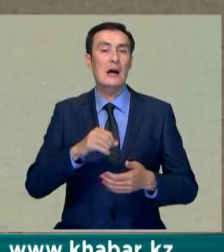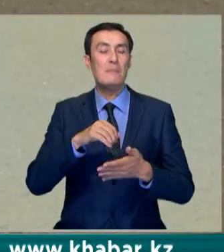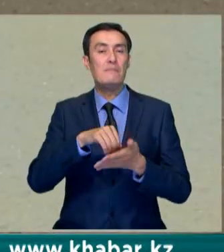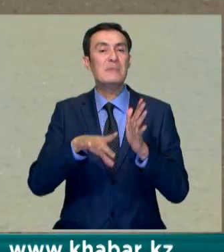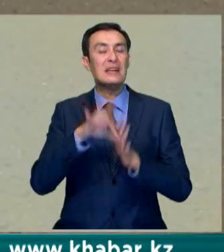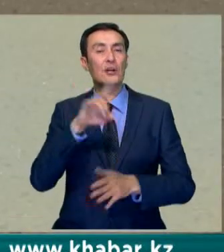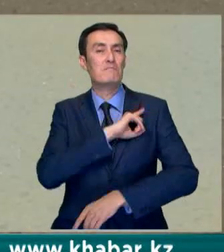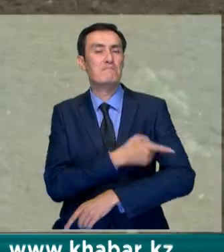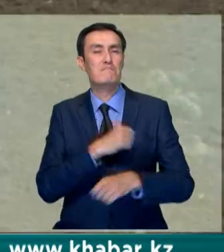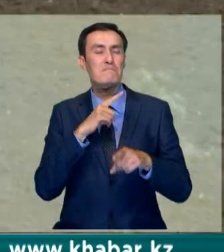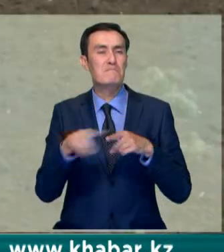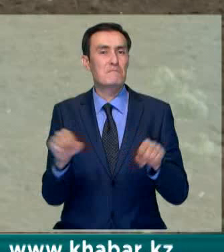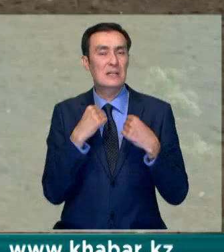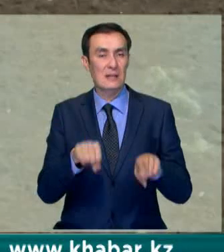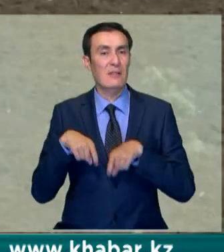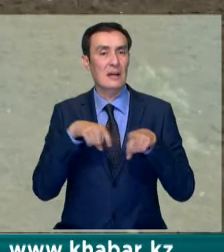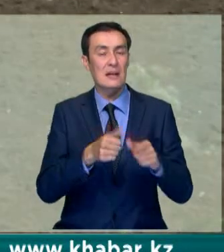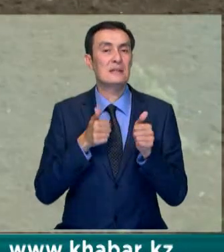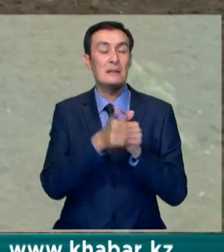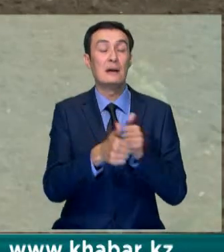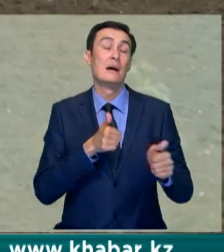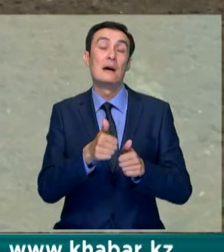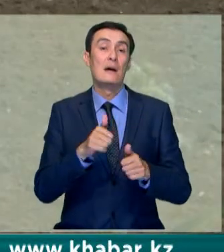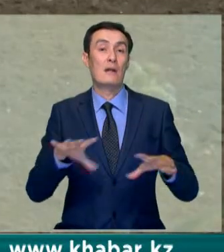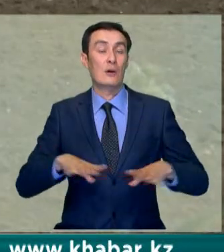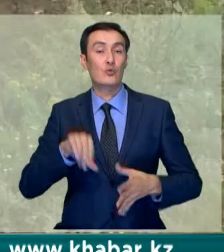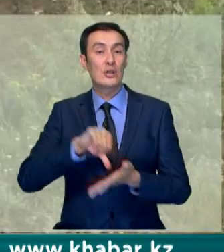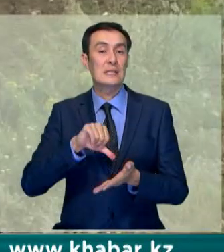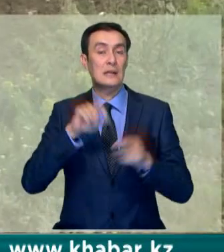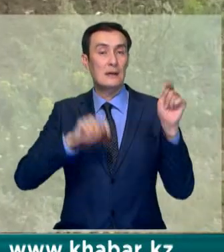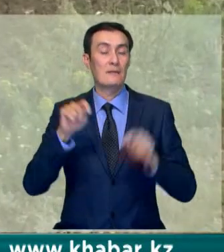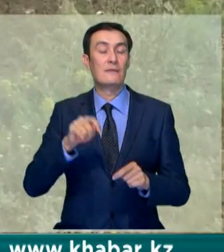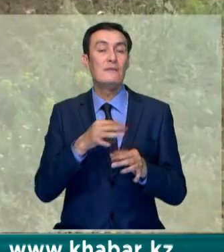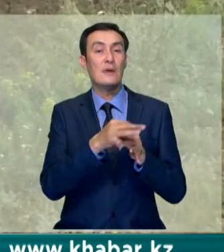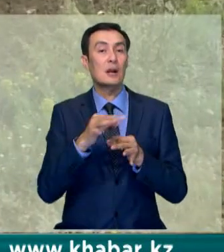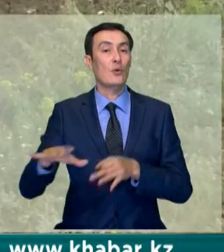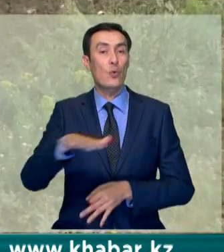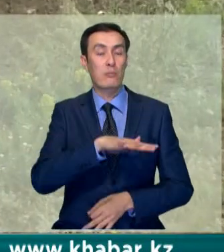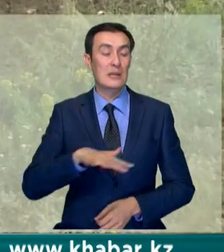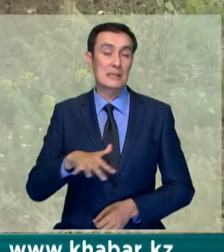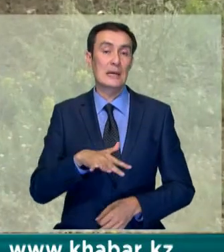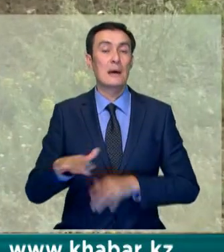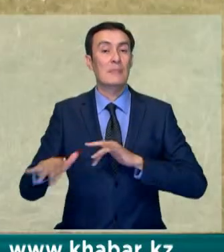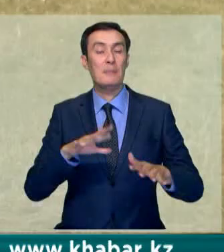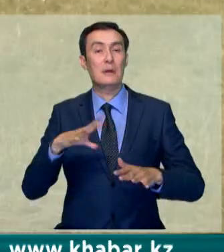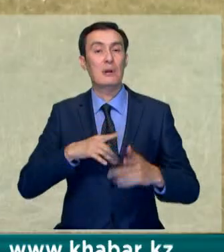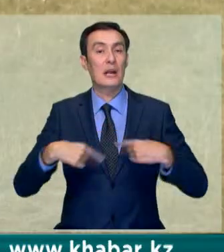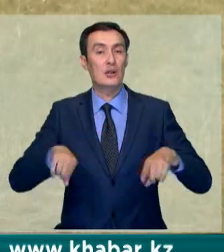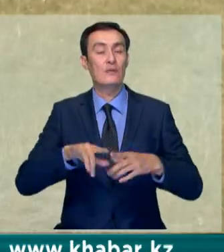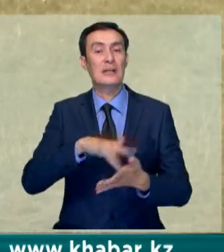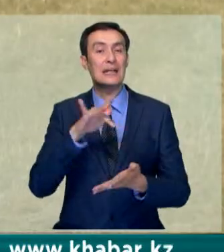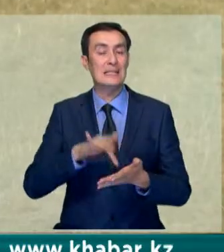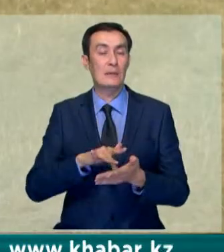самого быстрого наездника в 12-километровом заезде прибыли участники со всех районов области. Мероприятие было